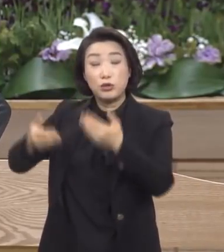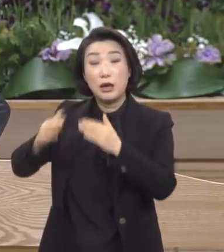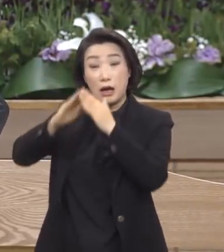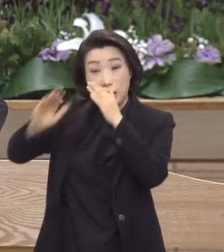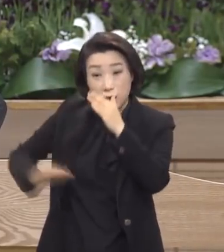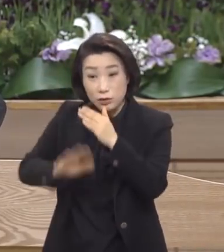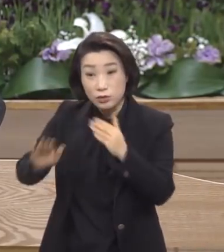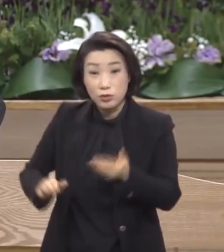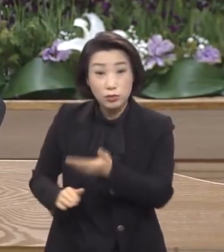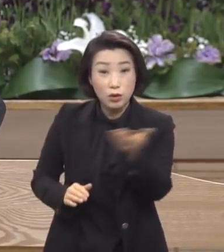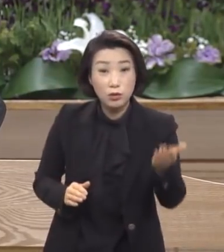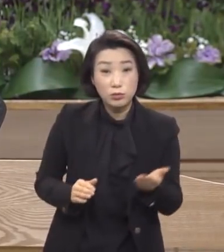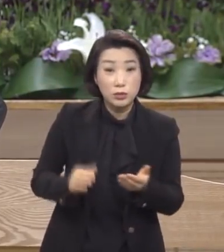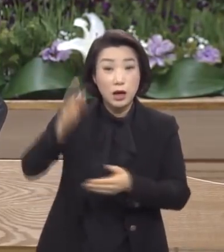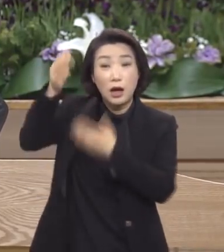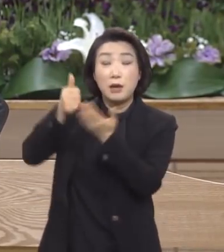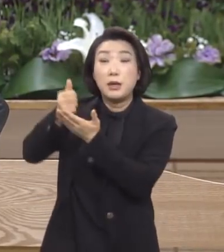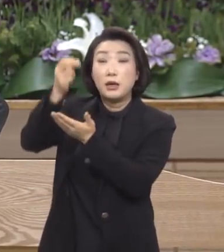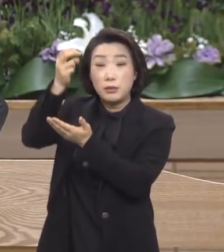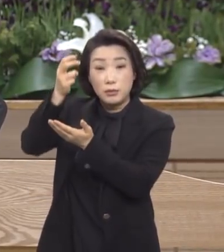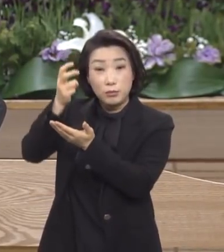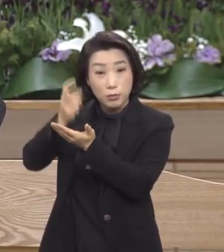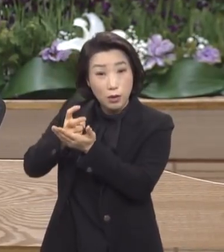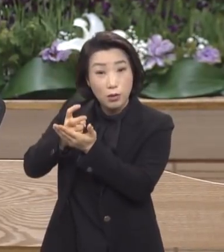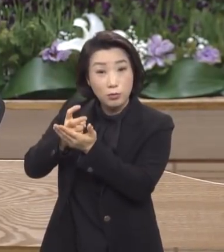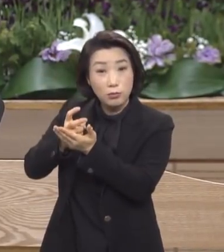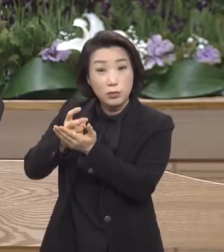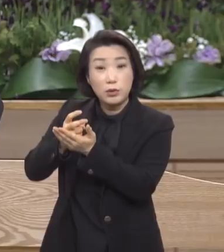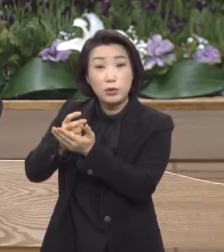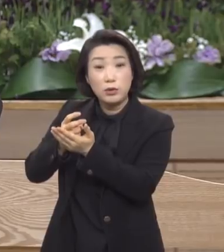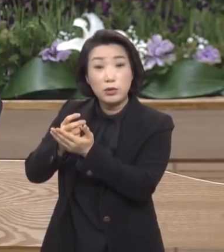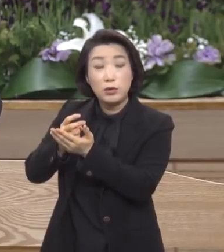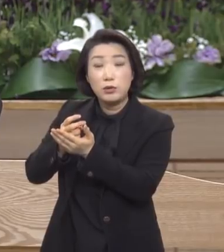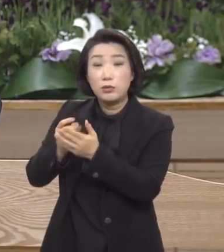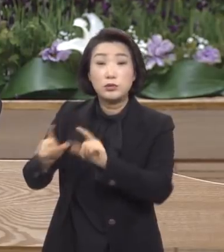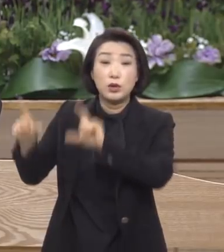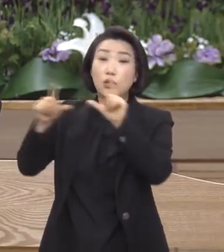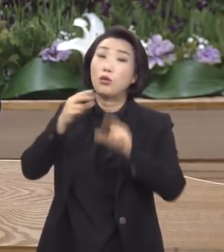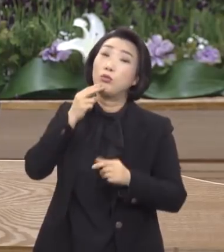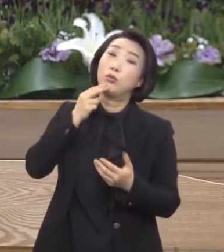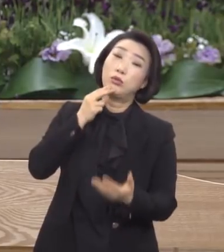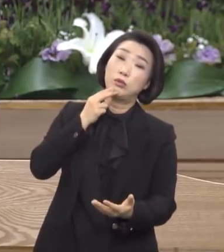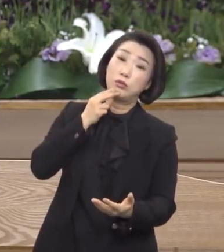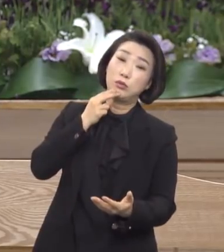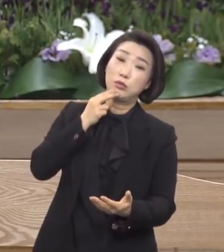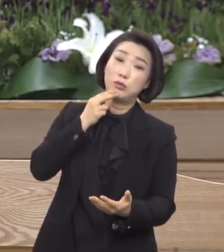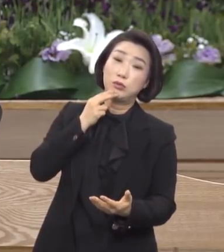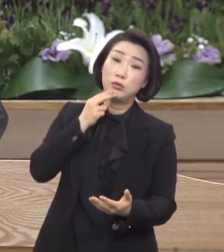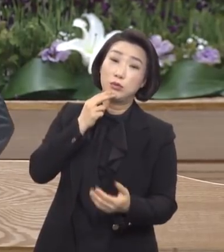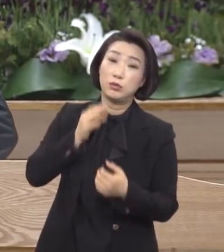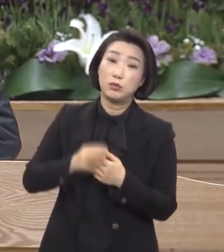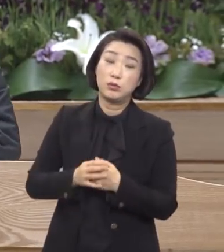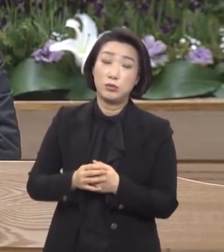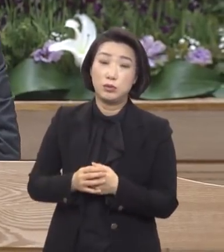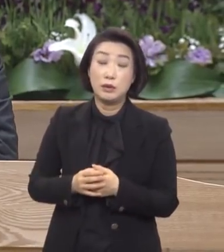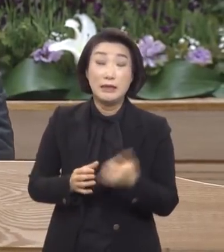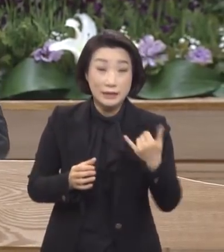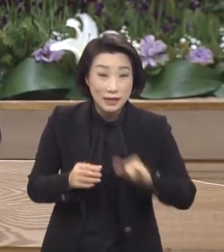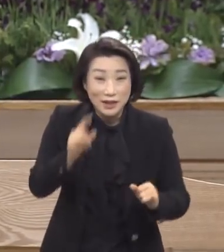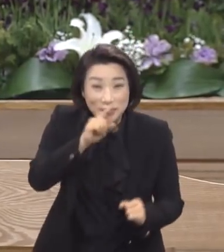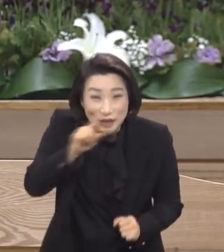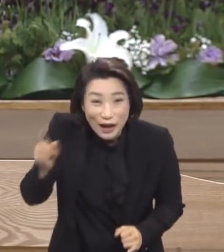가정이 하나님의 뜻대로 안 만들어져 가는 거. 응?